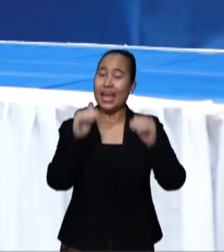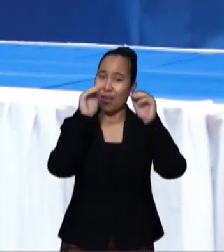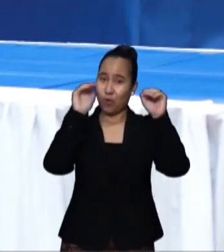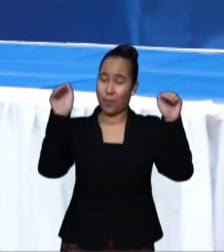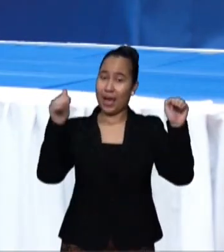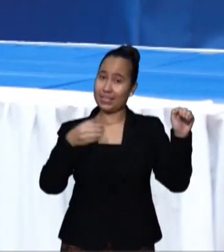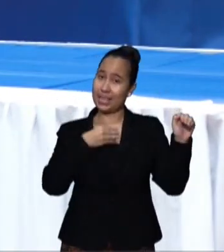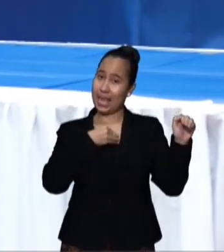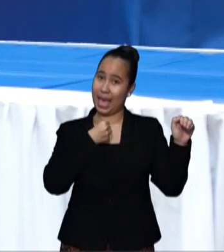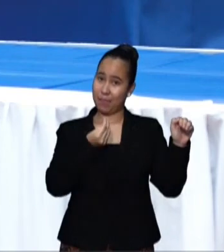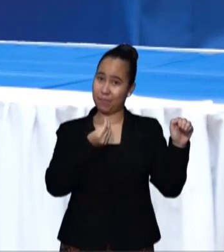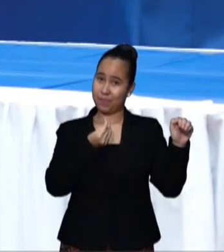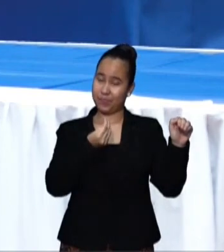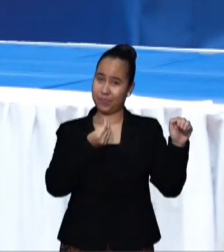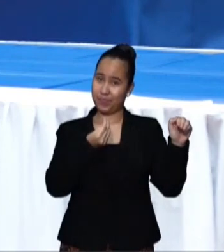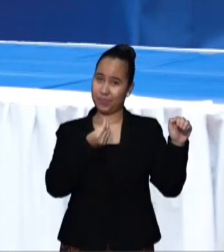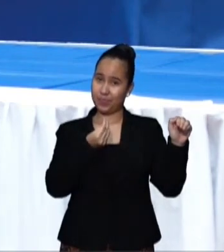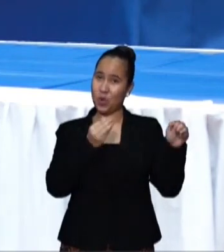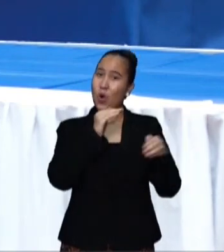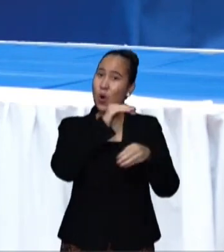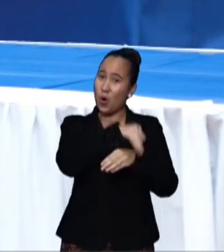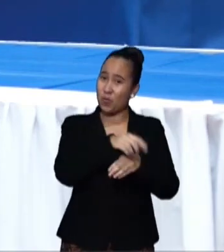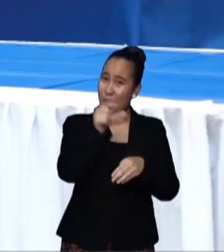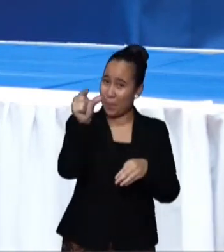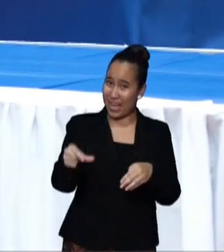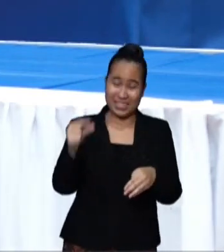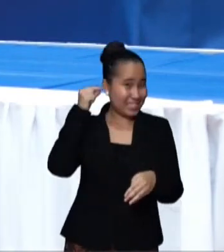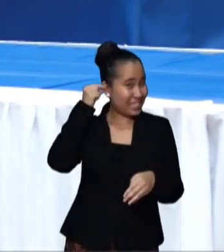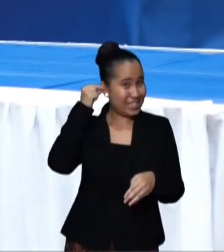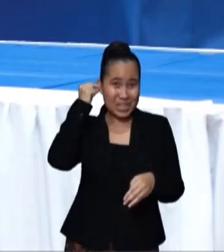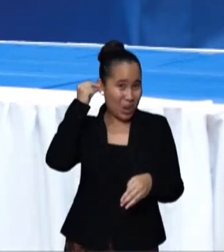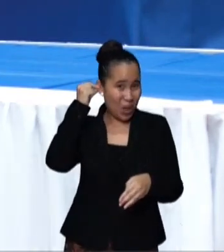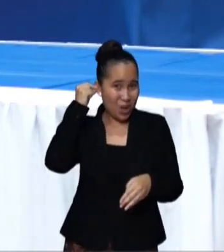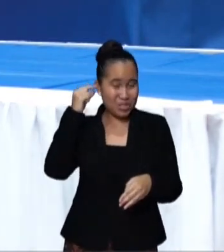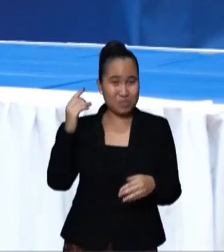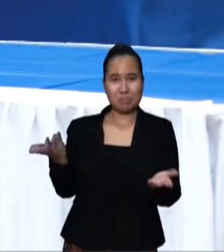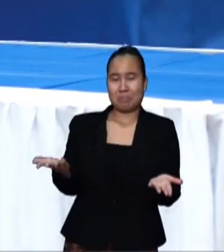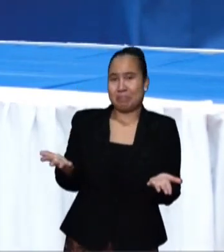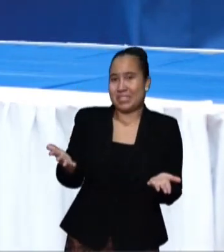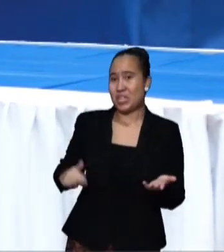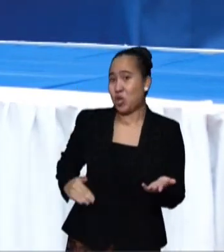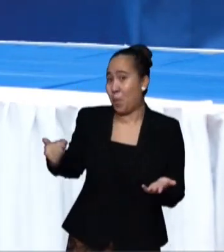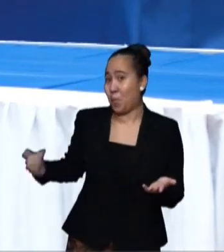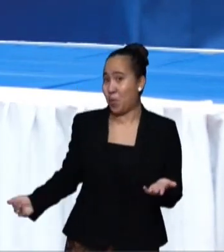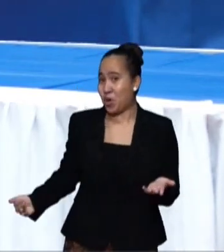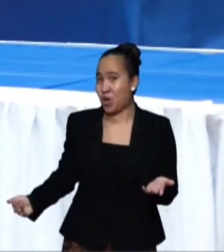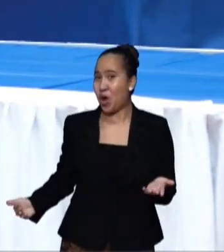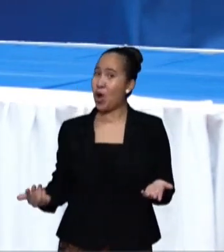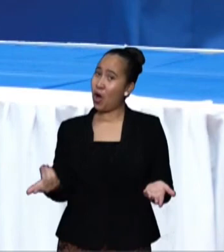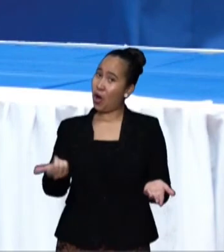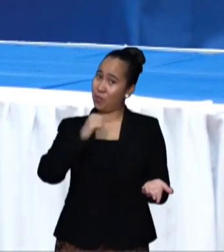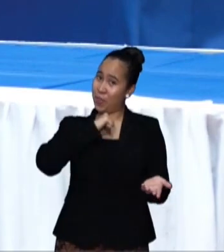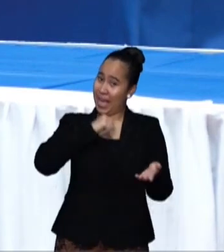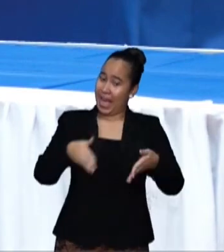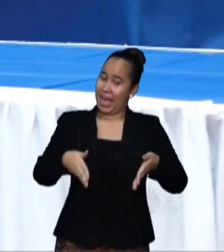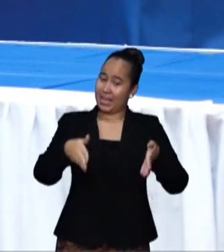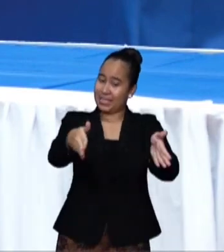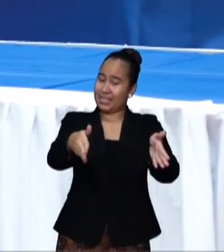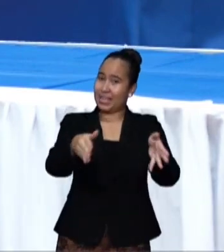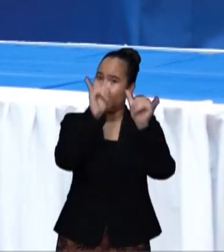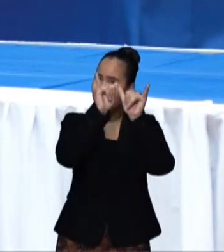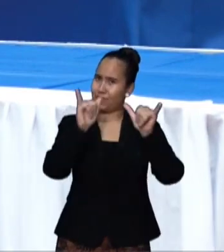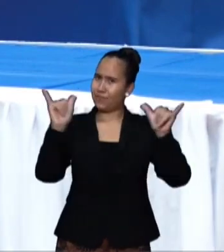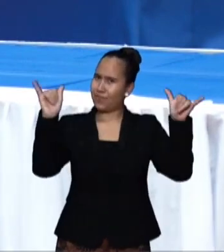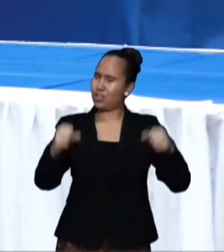hebben over overtreders, het zij dat je buren of in de straat bij jou een feest wordt